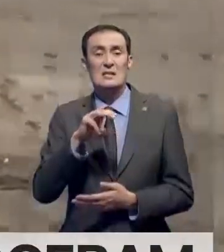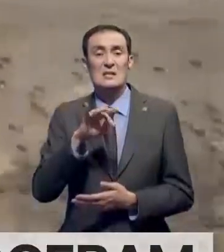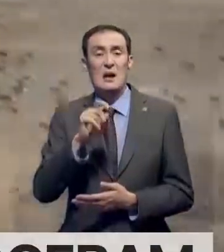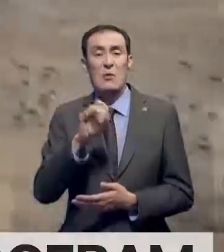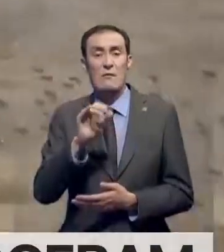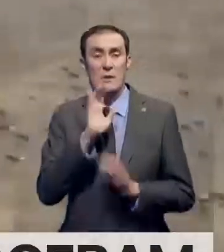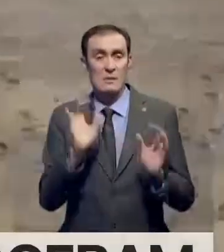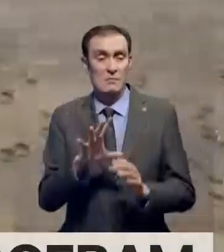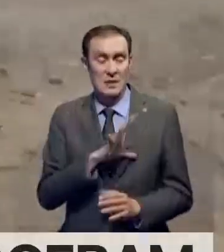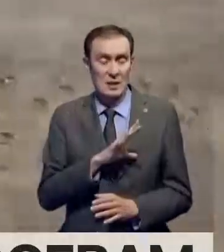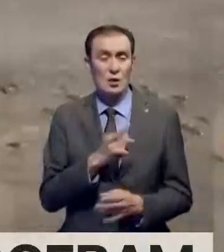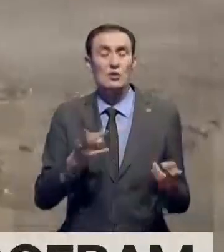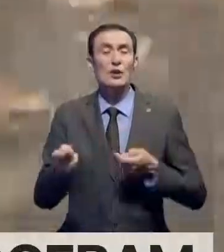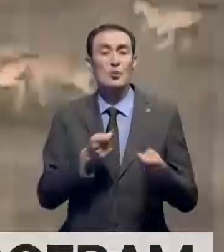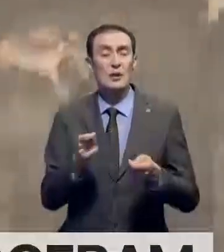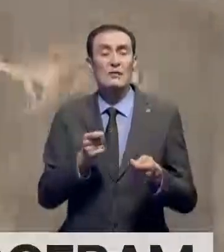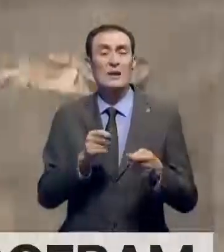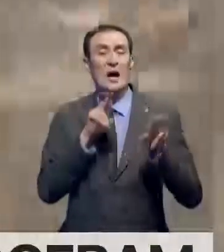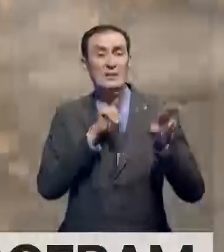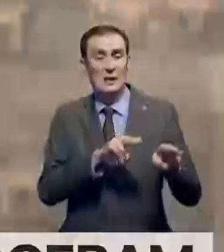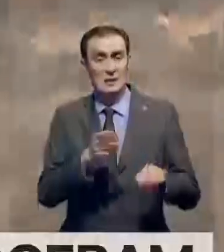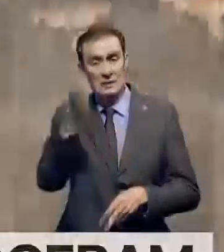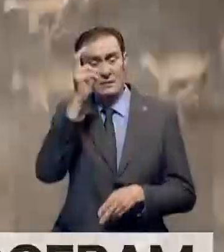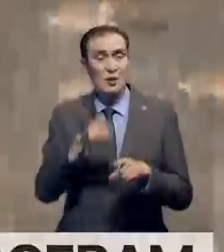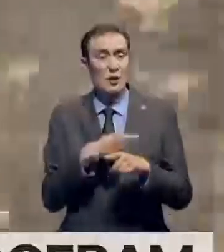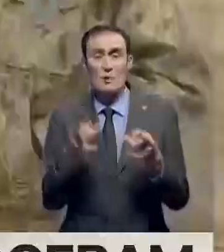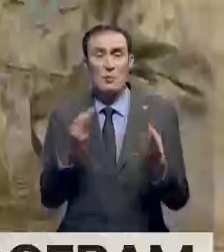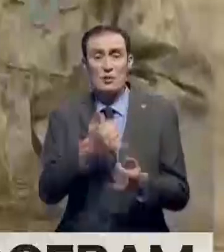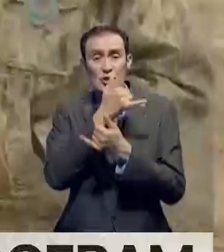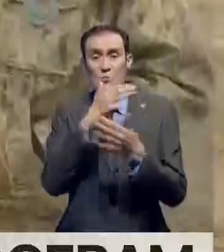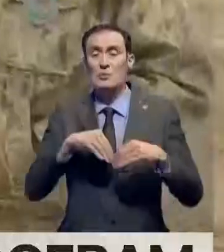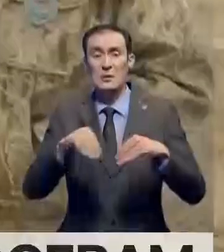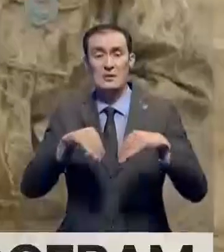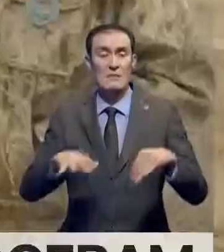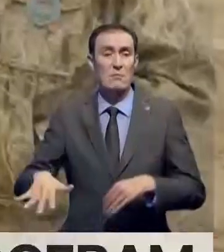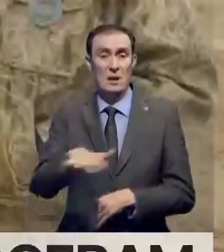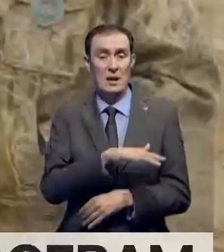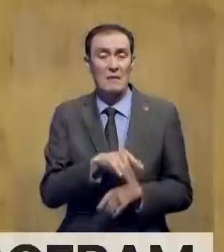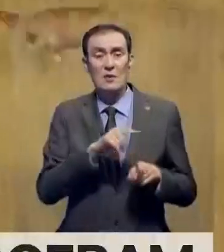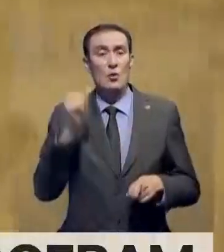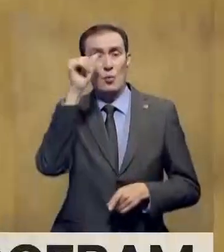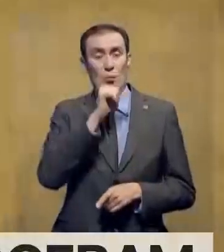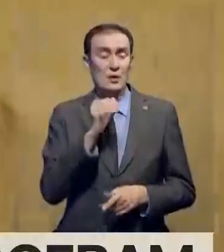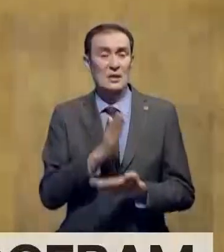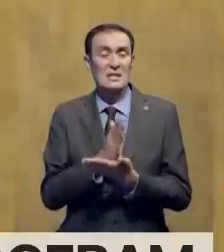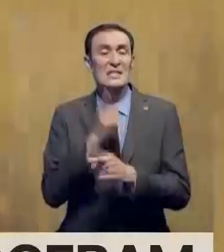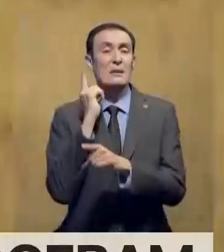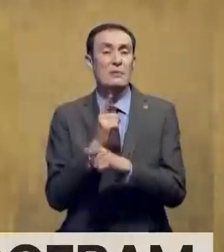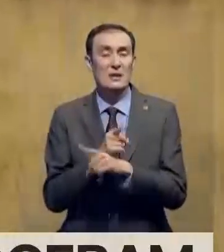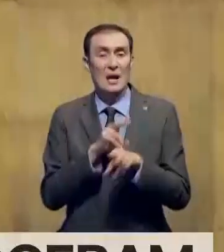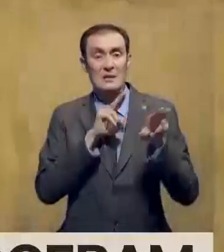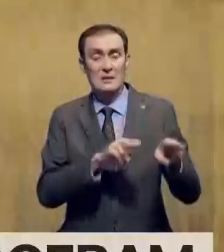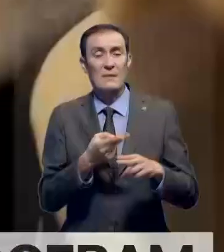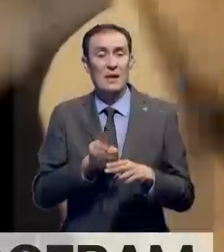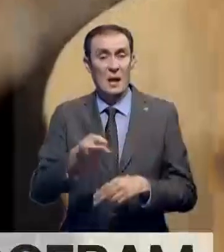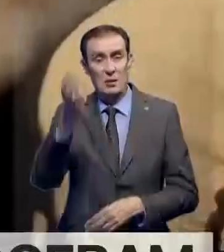аграрии решение проблемы видят в регулируемом отстреле сайгаков, иначе они попросту не смогут засеивать поля. Напомню, до конца этого года в стране действует запрет на отстрел